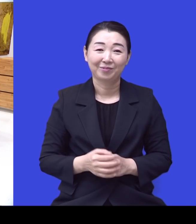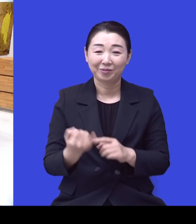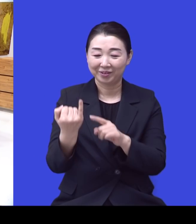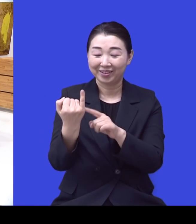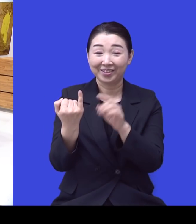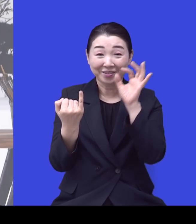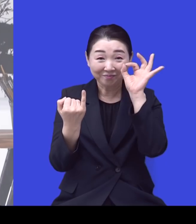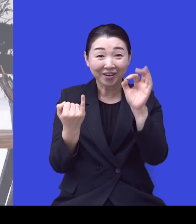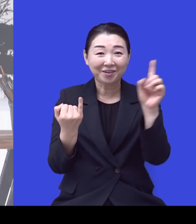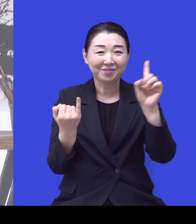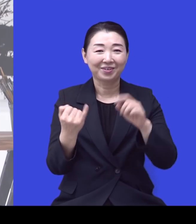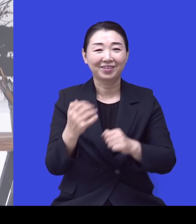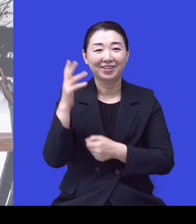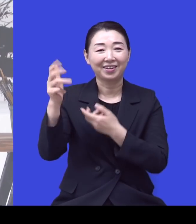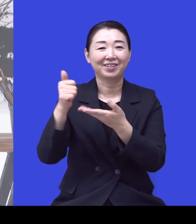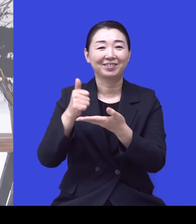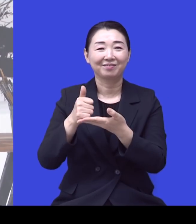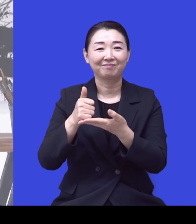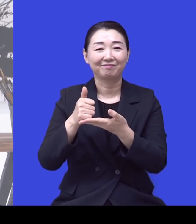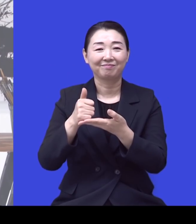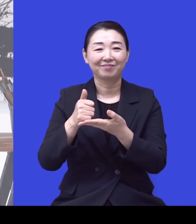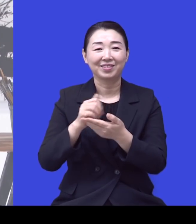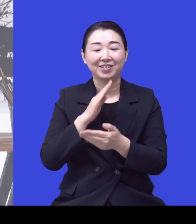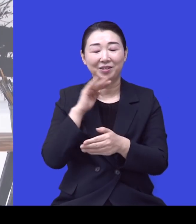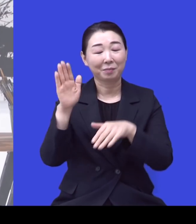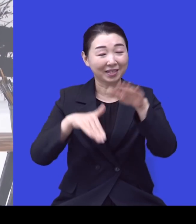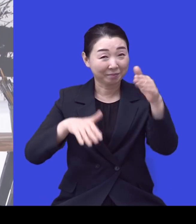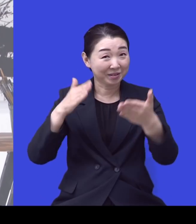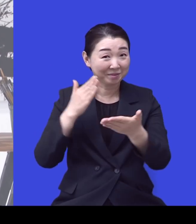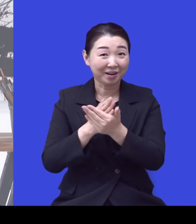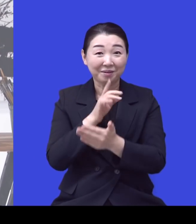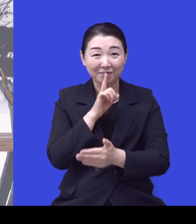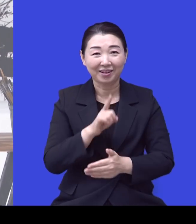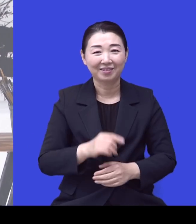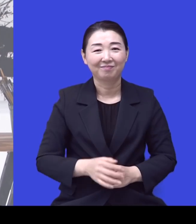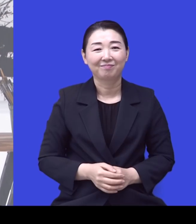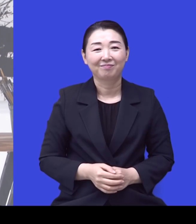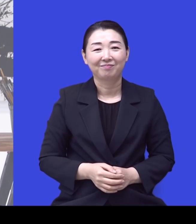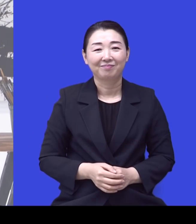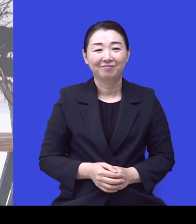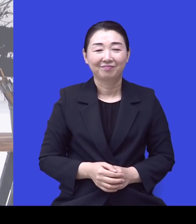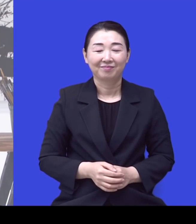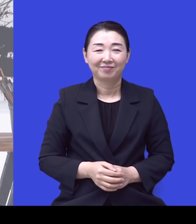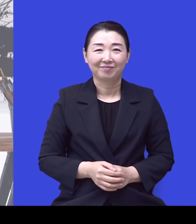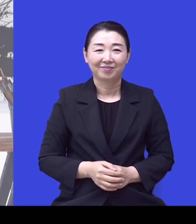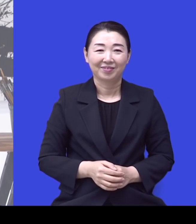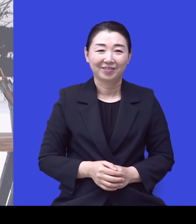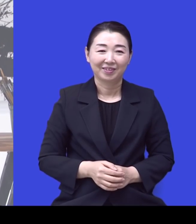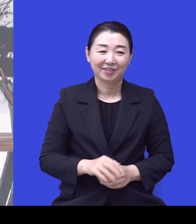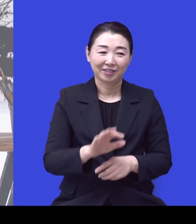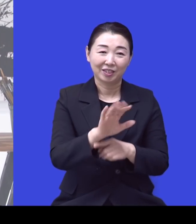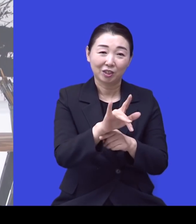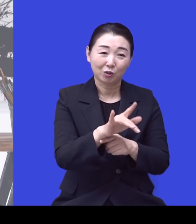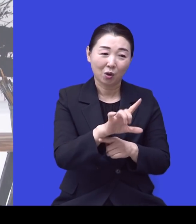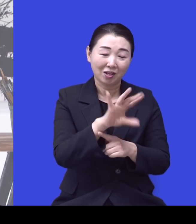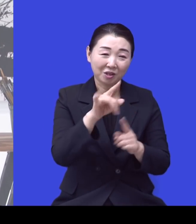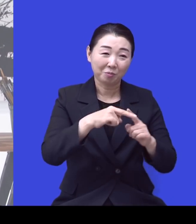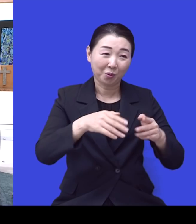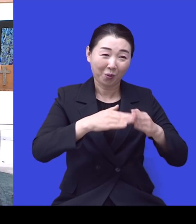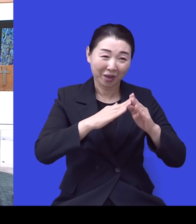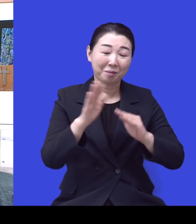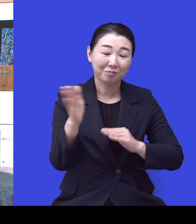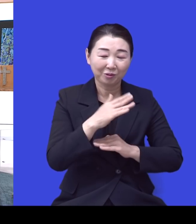어떠셨어요? 하나님께서 정말 차별하지 말라고 하셨는데 그 개척교회에서부터 그 미국 큰